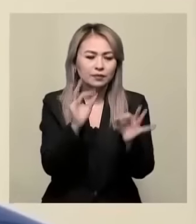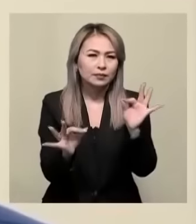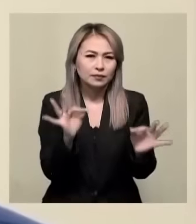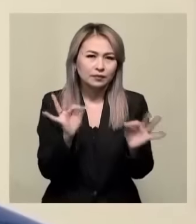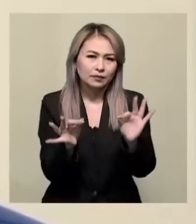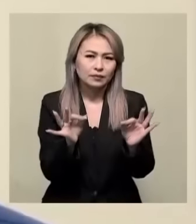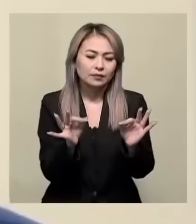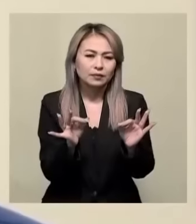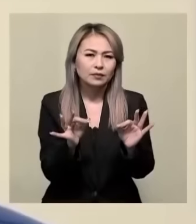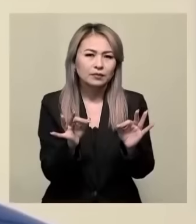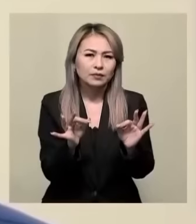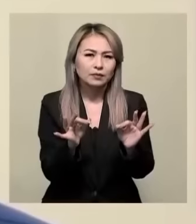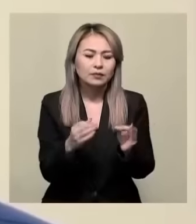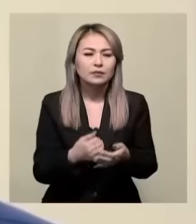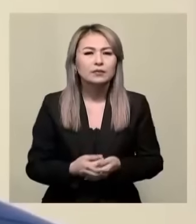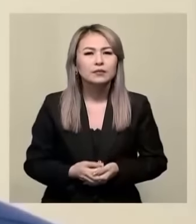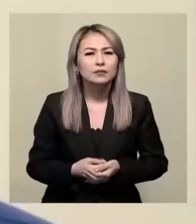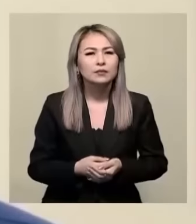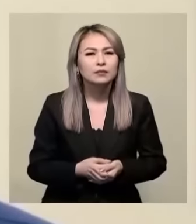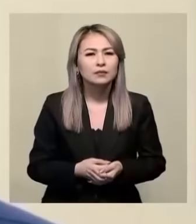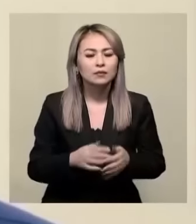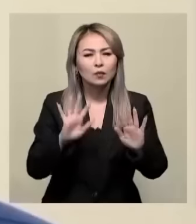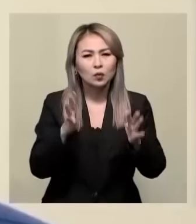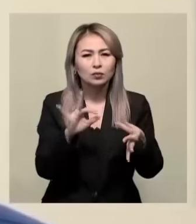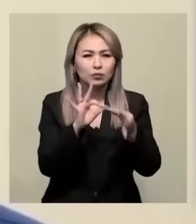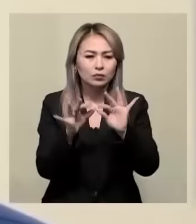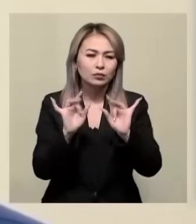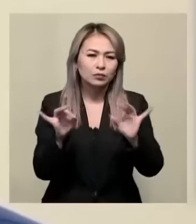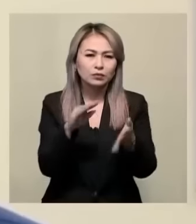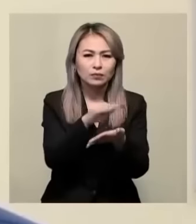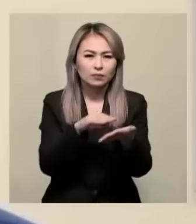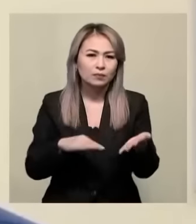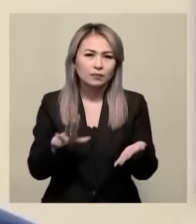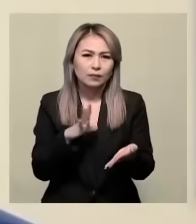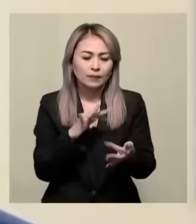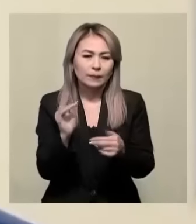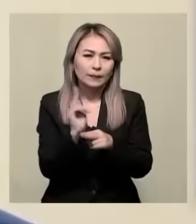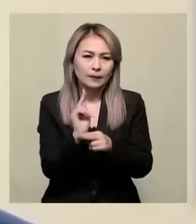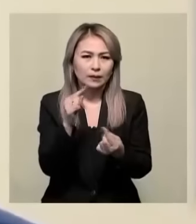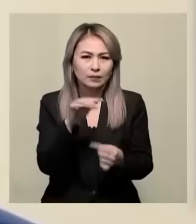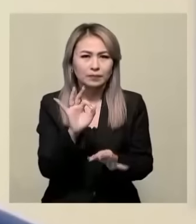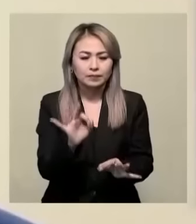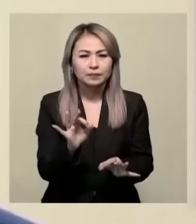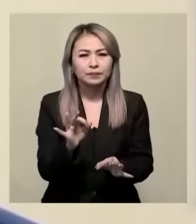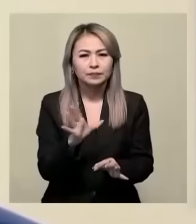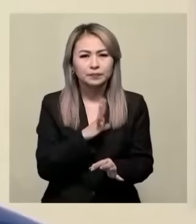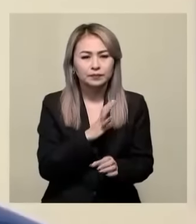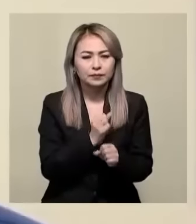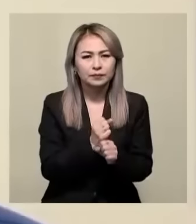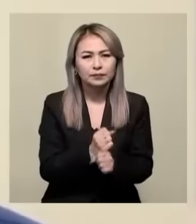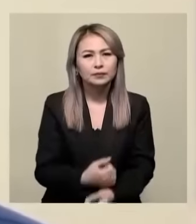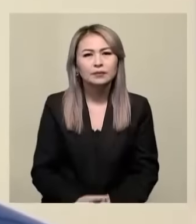қалыпты, санасында болған жағдайларын айтып келді. Сәйкесінше ем жүргізілді, қазір ем қабылдауға